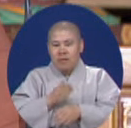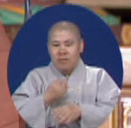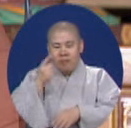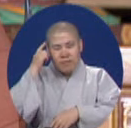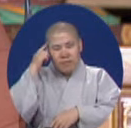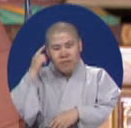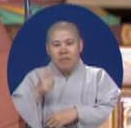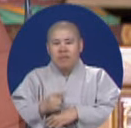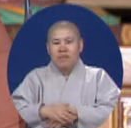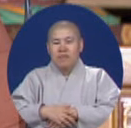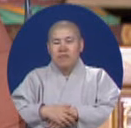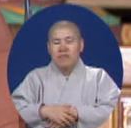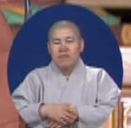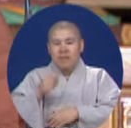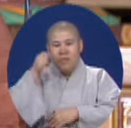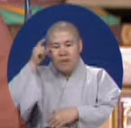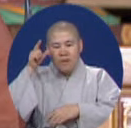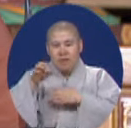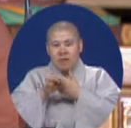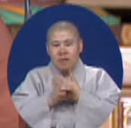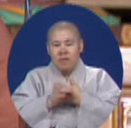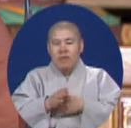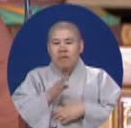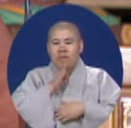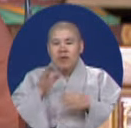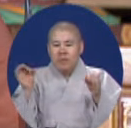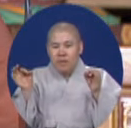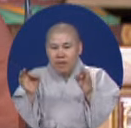각지하면 증문이라. 깨달으면 곧 없어지나니라.